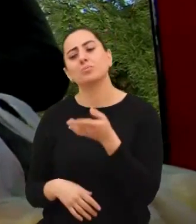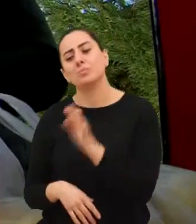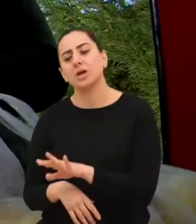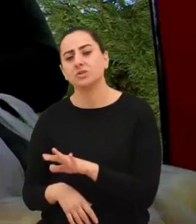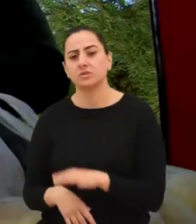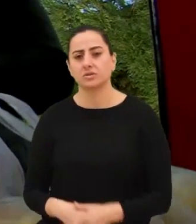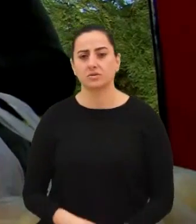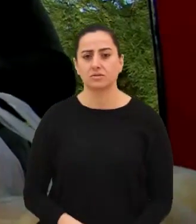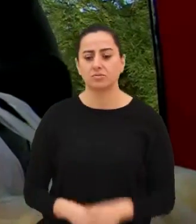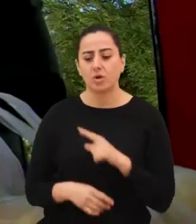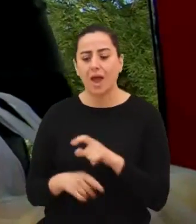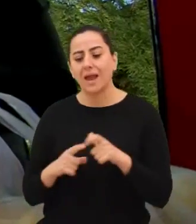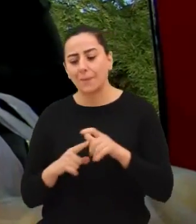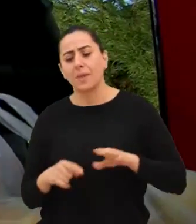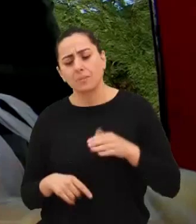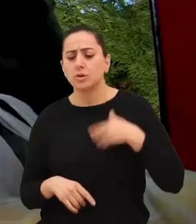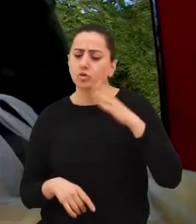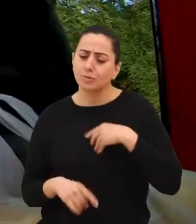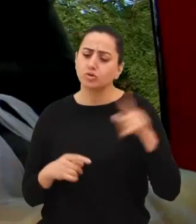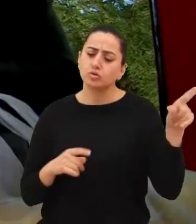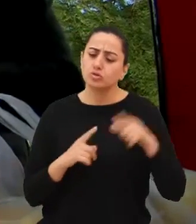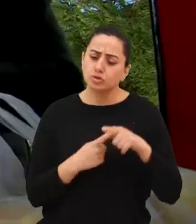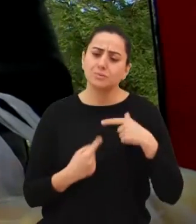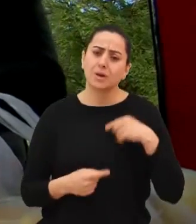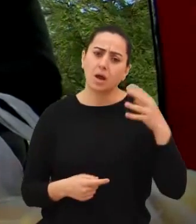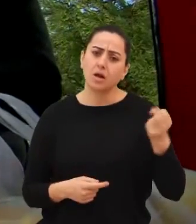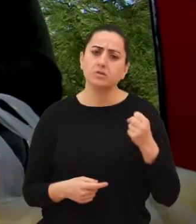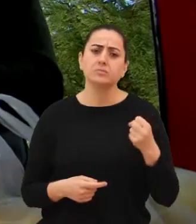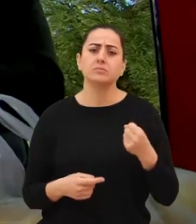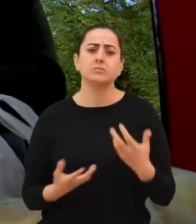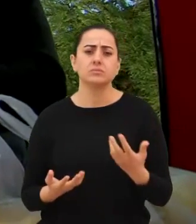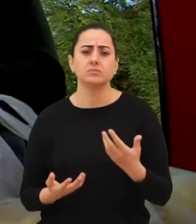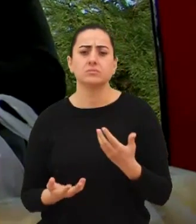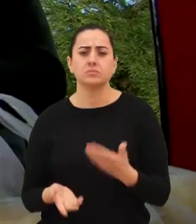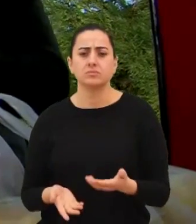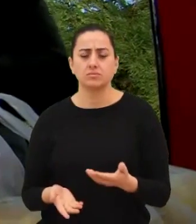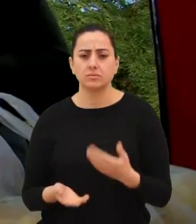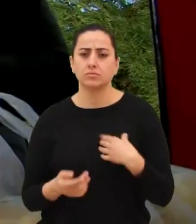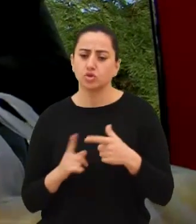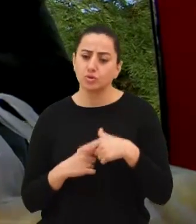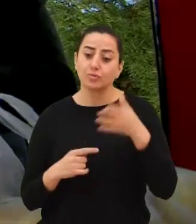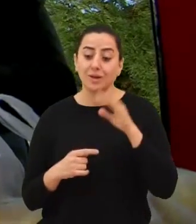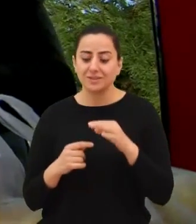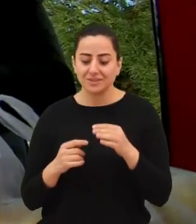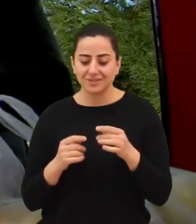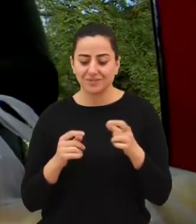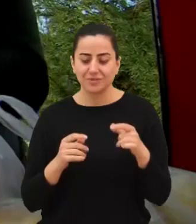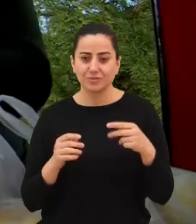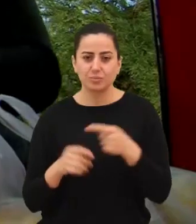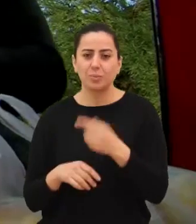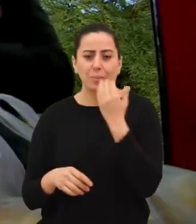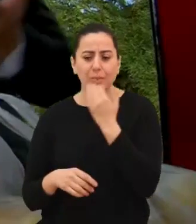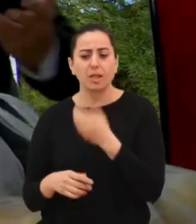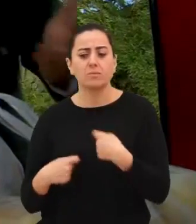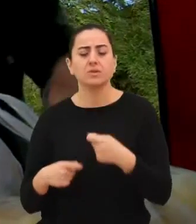Bu Erdem'in yeğenini. Ben alırım. Junior'a da alırım ya. Zaten bu pilli, biliyor musun? Ben Junior'a şarjlısını alırım. Buna pil